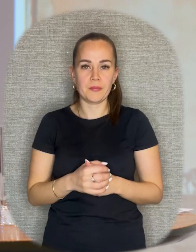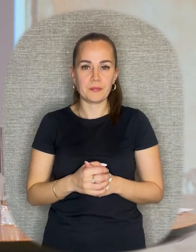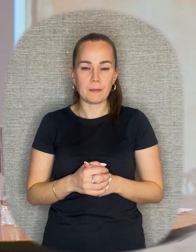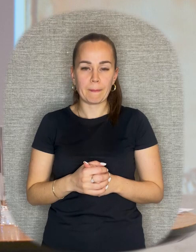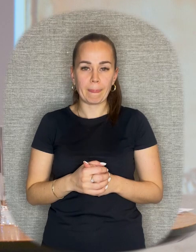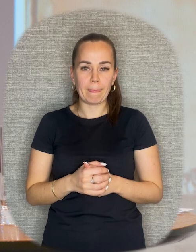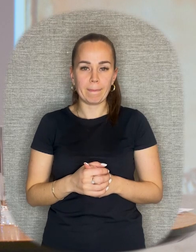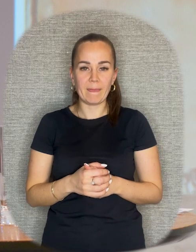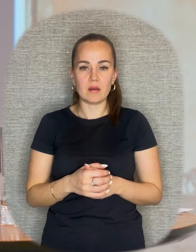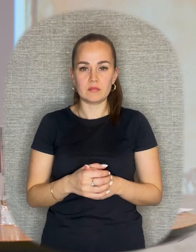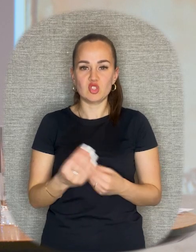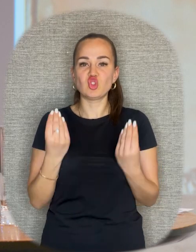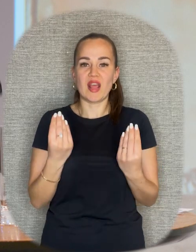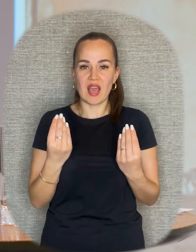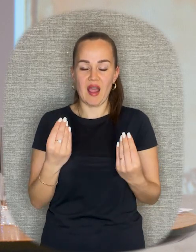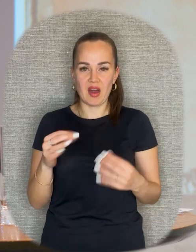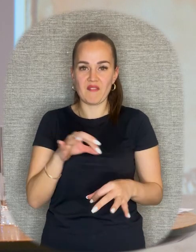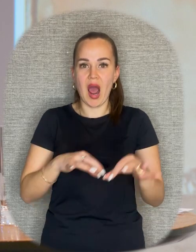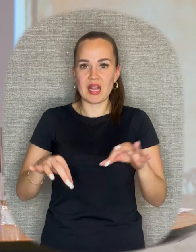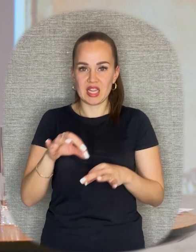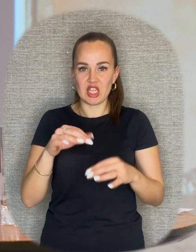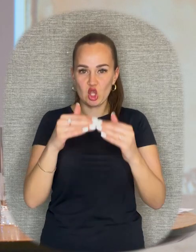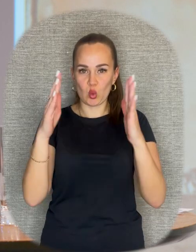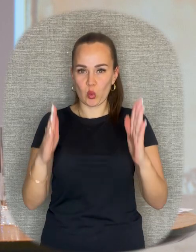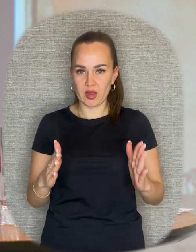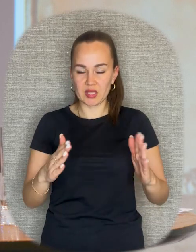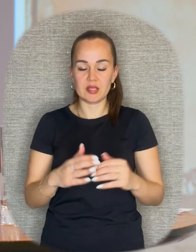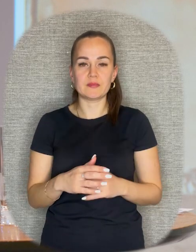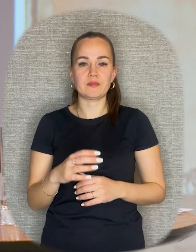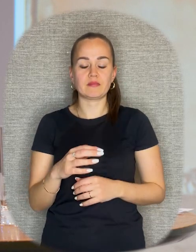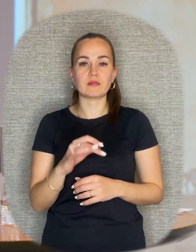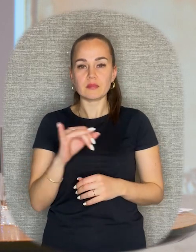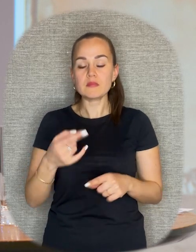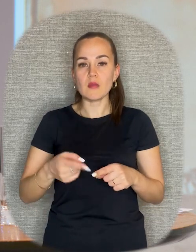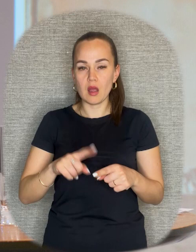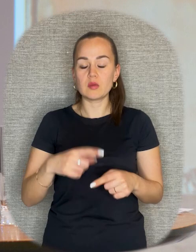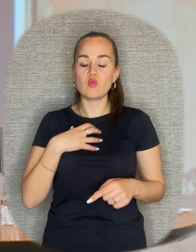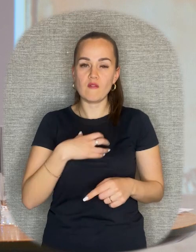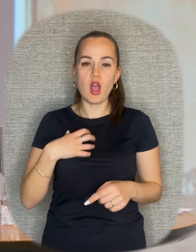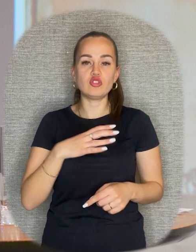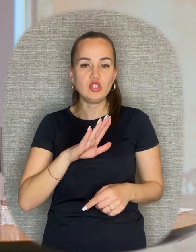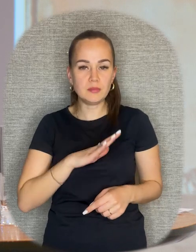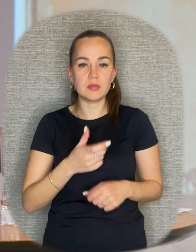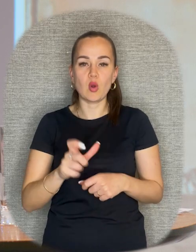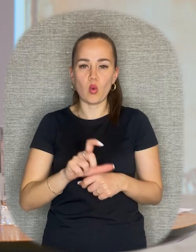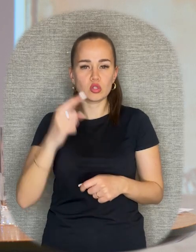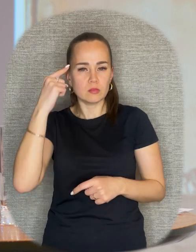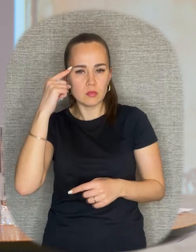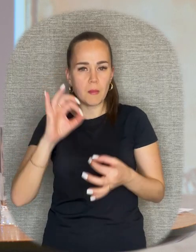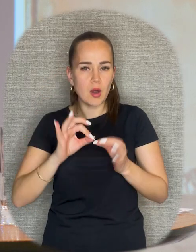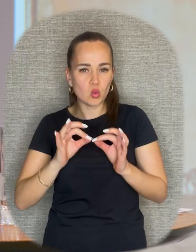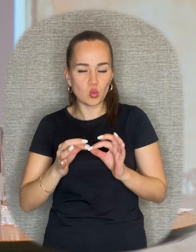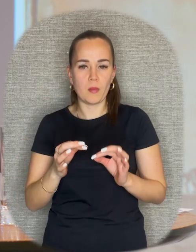так много Ну собственно шедевров архитектурных собиралось И собралось и поэтому вот важно